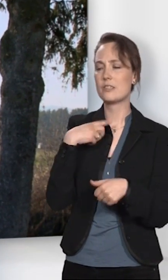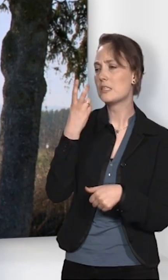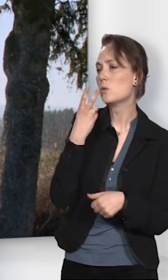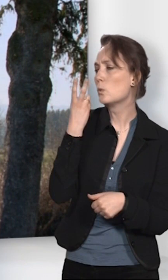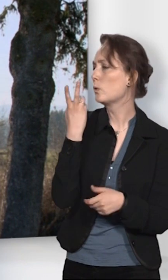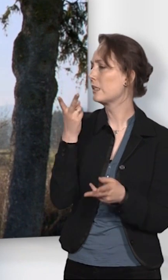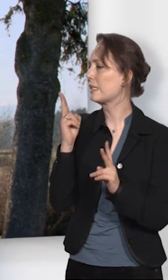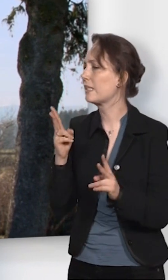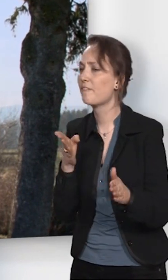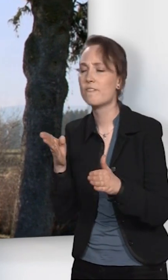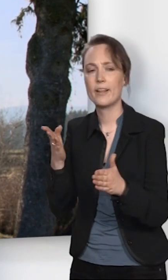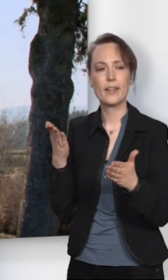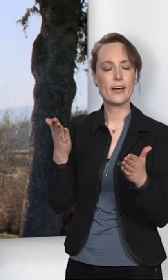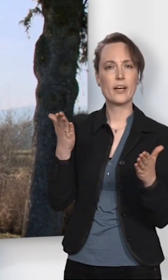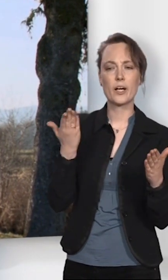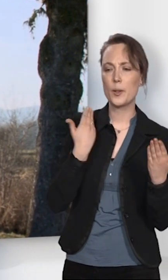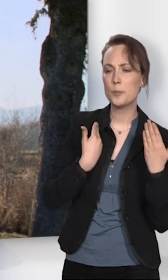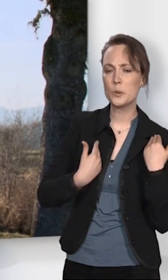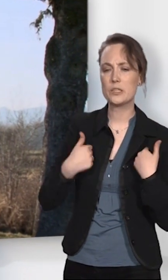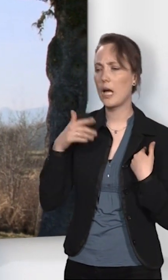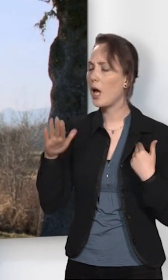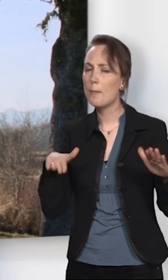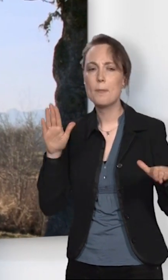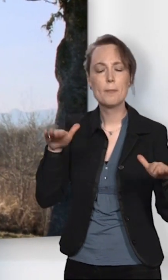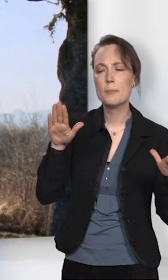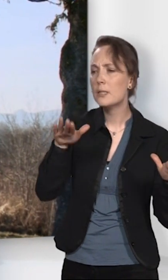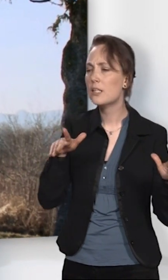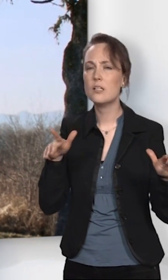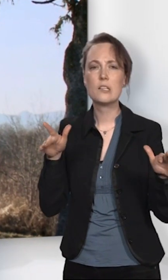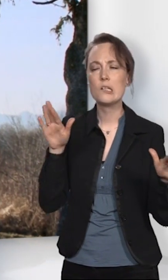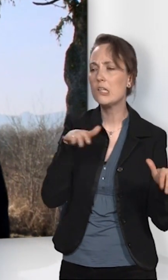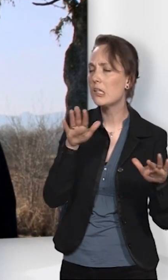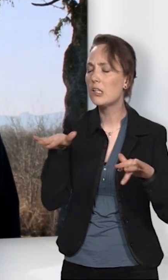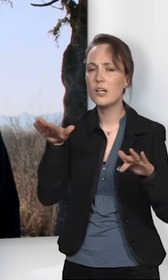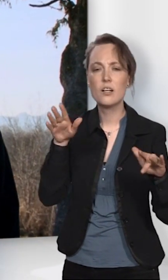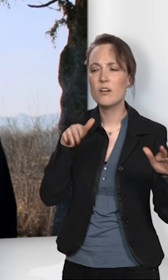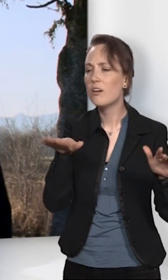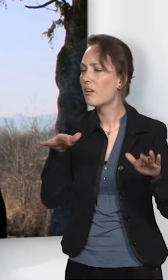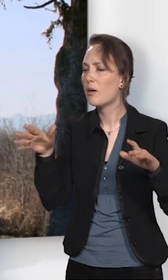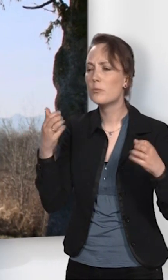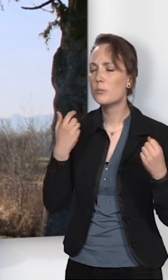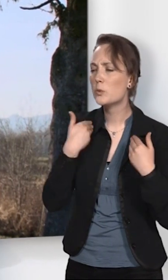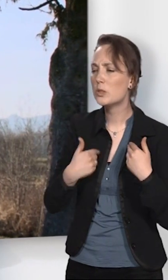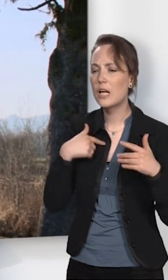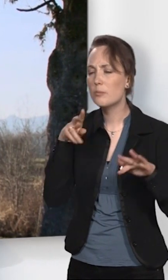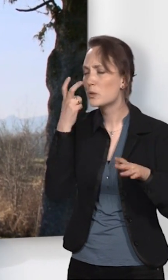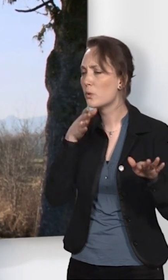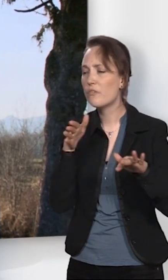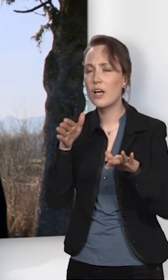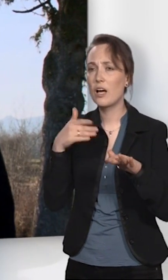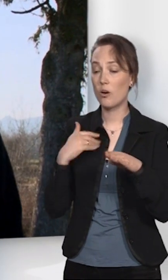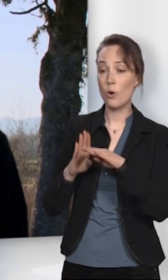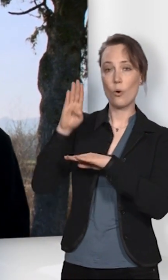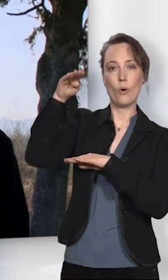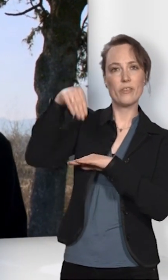Weg, bei allem mühsamen Tasten und langwierigen Umherirren, bei allen Umwegen, bei allen Höhen und Tiefen, Christus ist